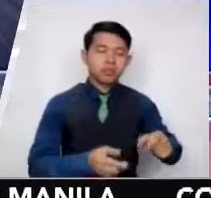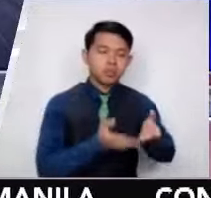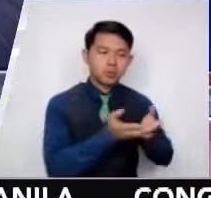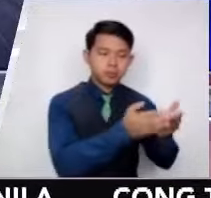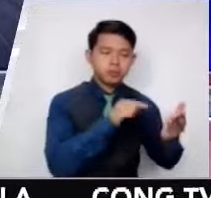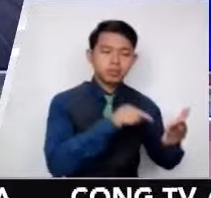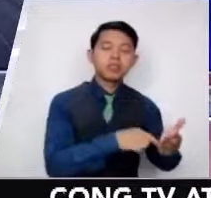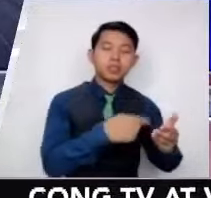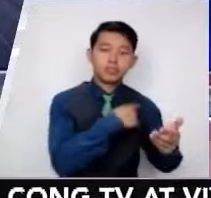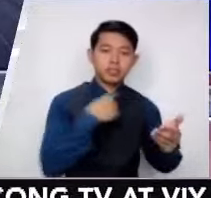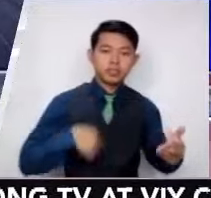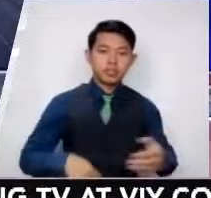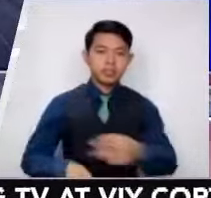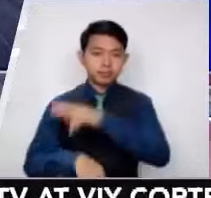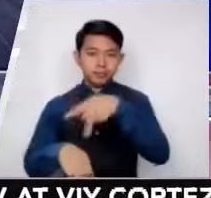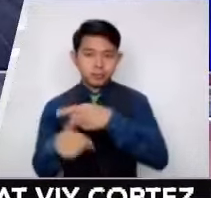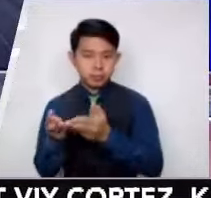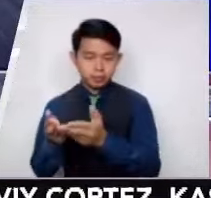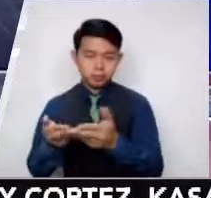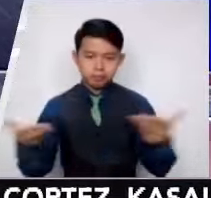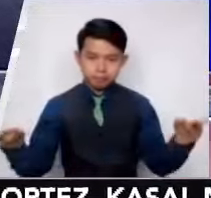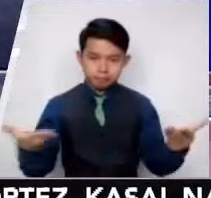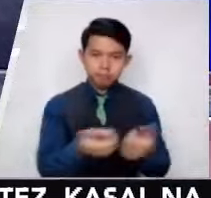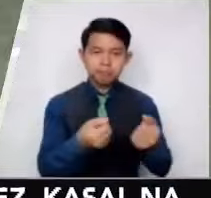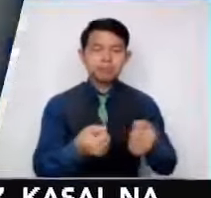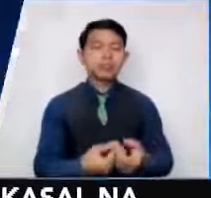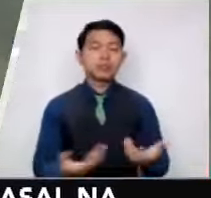sh may unang balita si Joseph